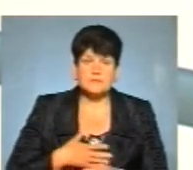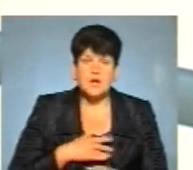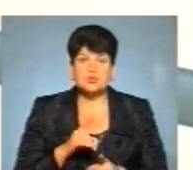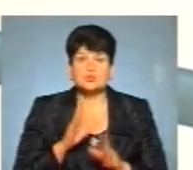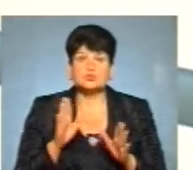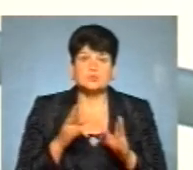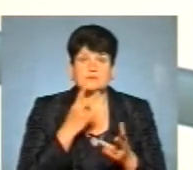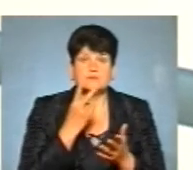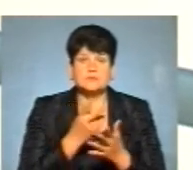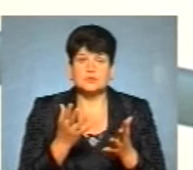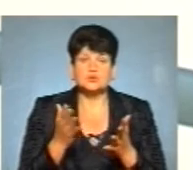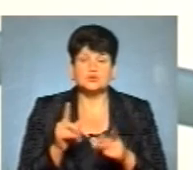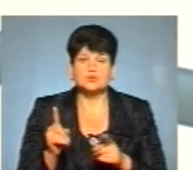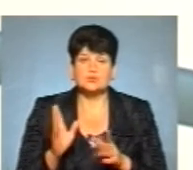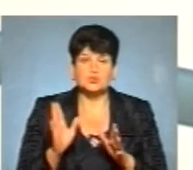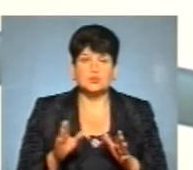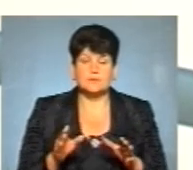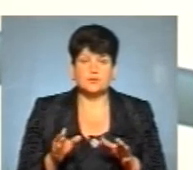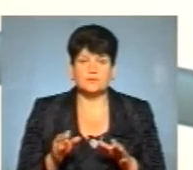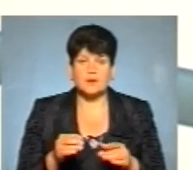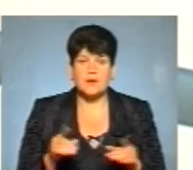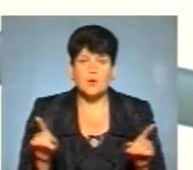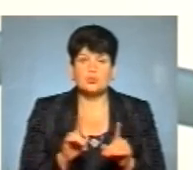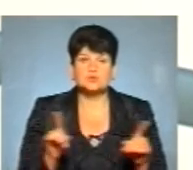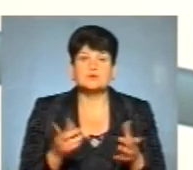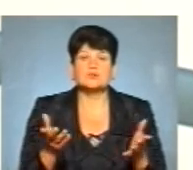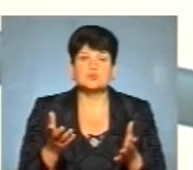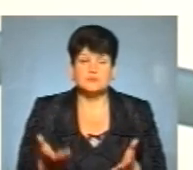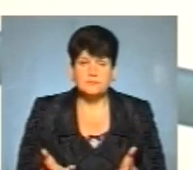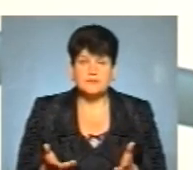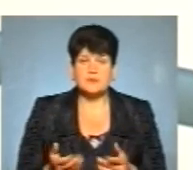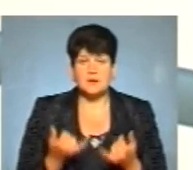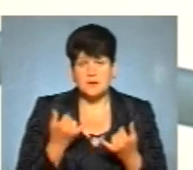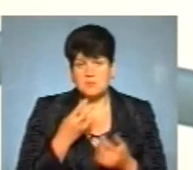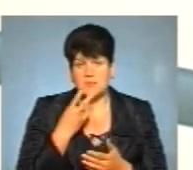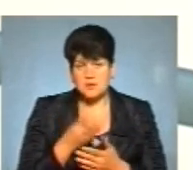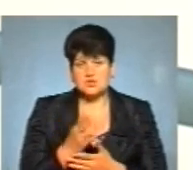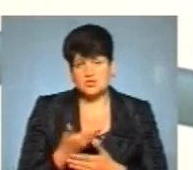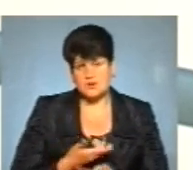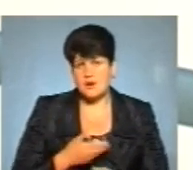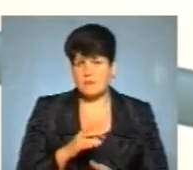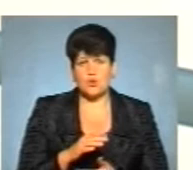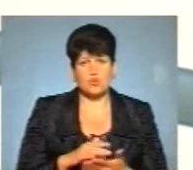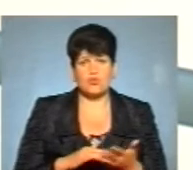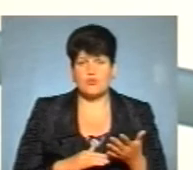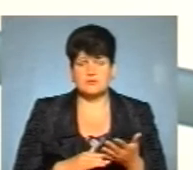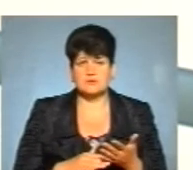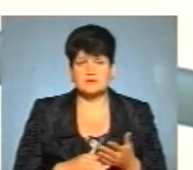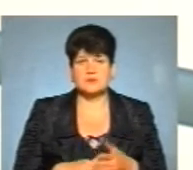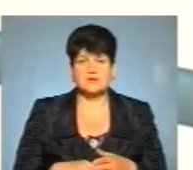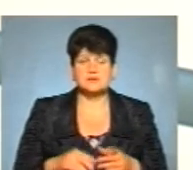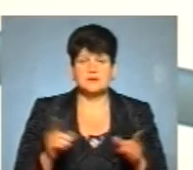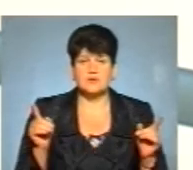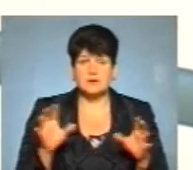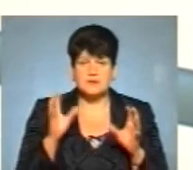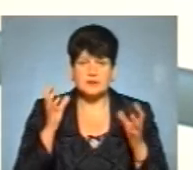будемо демонструвати, що ж ми будемо крутити, яку музику і так далі. Але ми бачимо, життя продовжується, ефіри тривають,